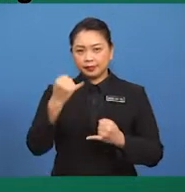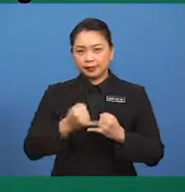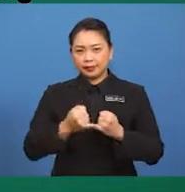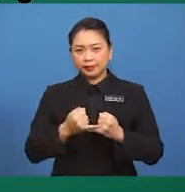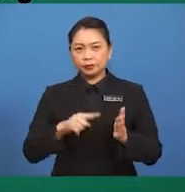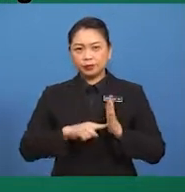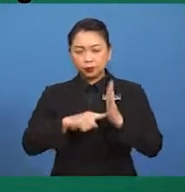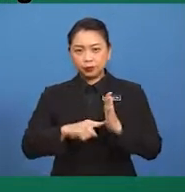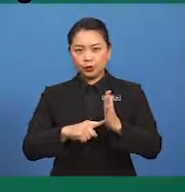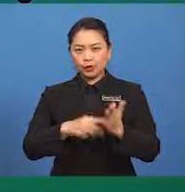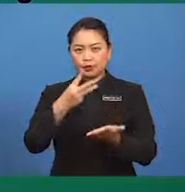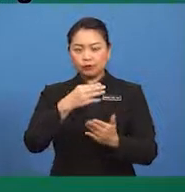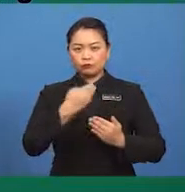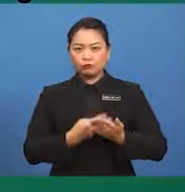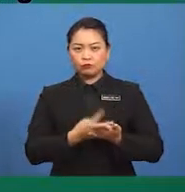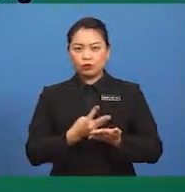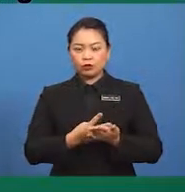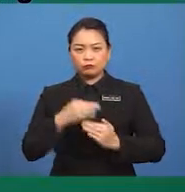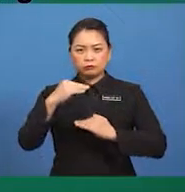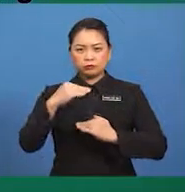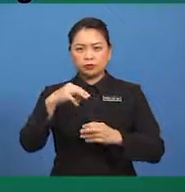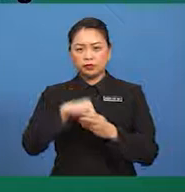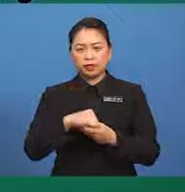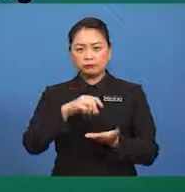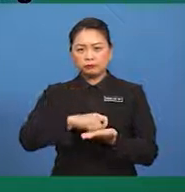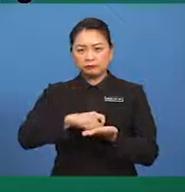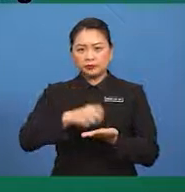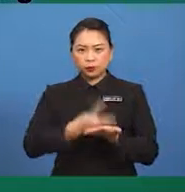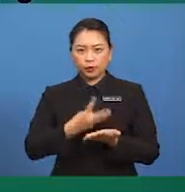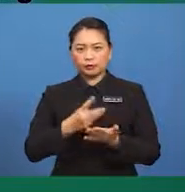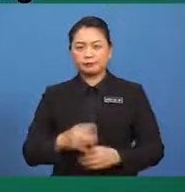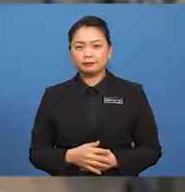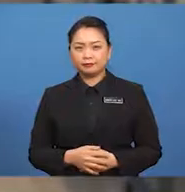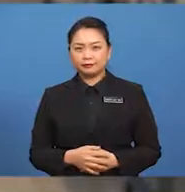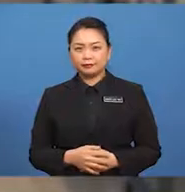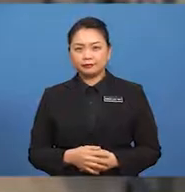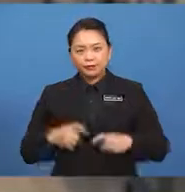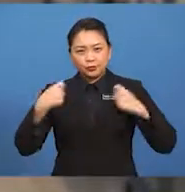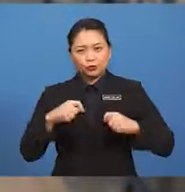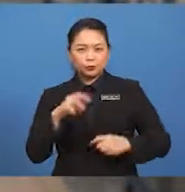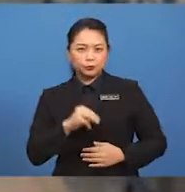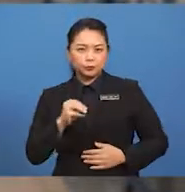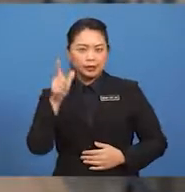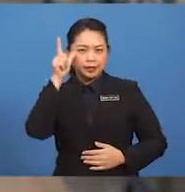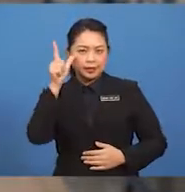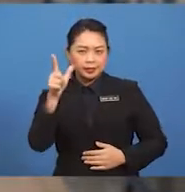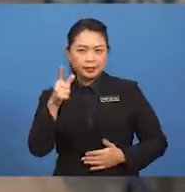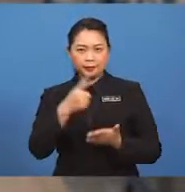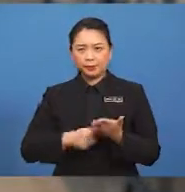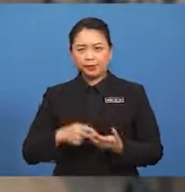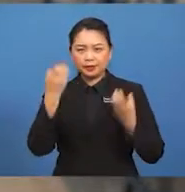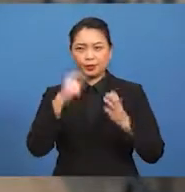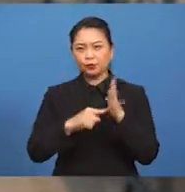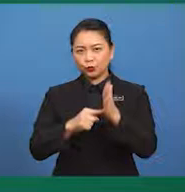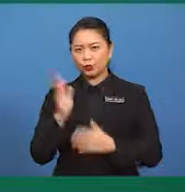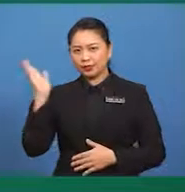menunjukkan peruntukan hutang ragu dalam penyata kedudukan kewangan. Cuba murid-murid lihat apa yang cikgu